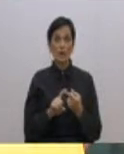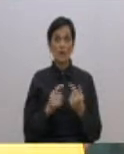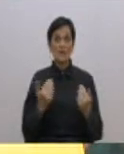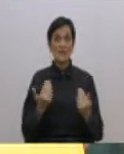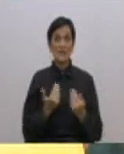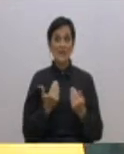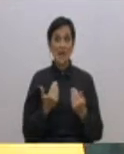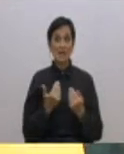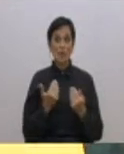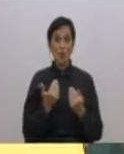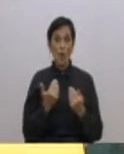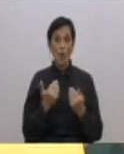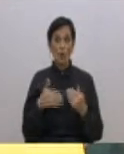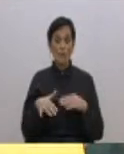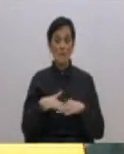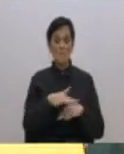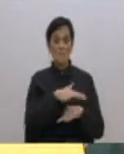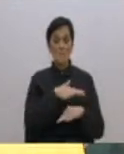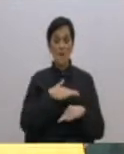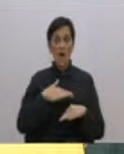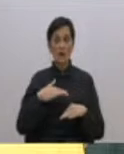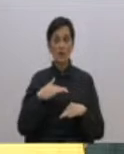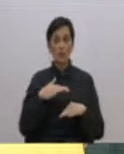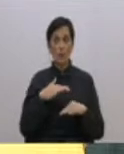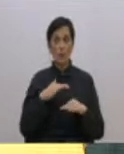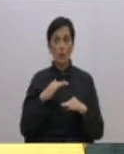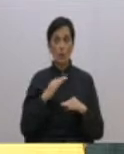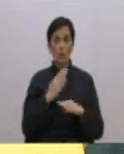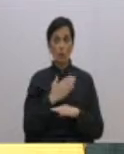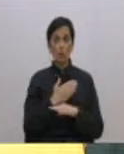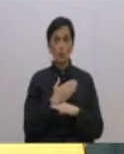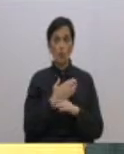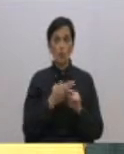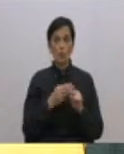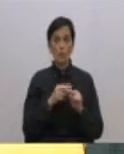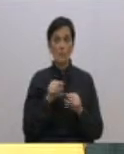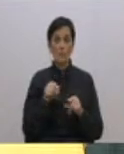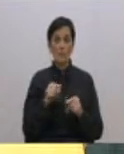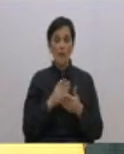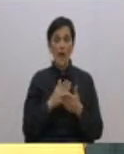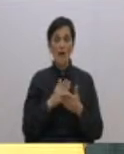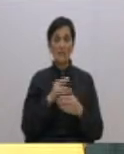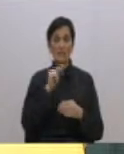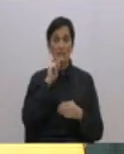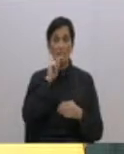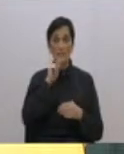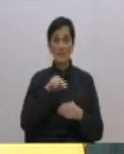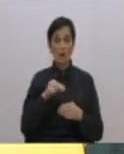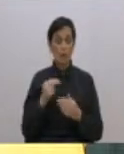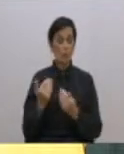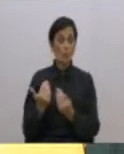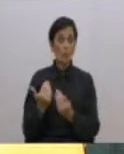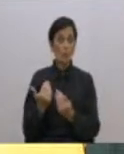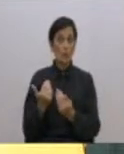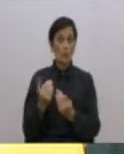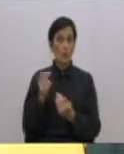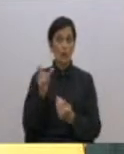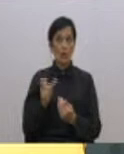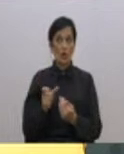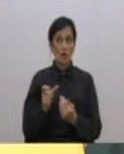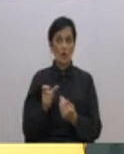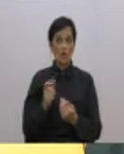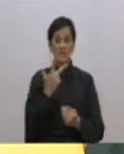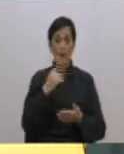საცხოვრებელ ფართობს, ფართის ასე ვთქვათ ნორმას, რომელიც არის ამ შემთხვევაში ბრალდებულთათვის არანაკლებ